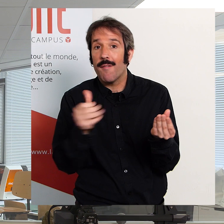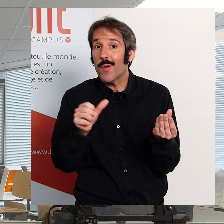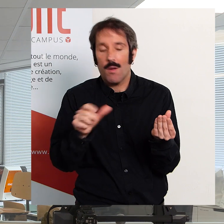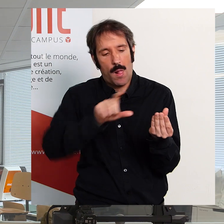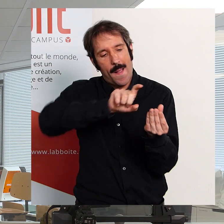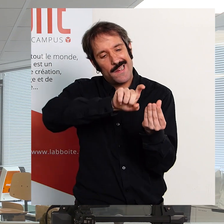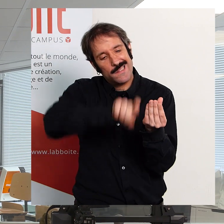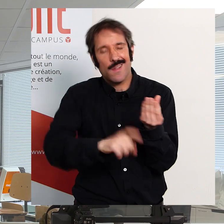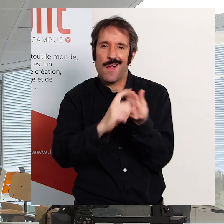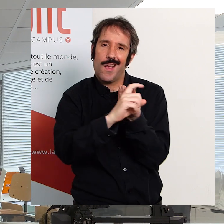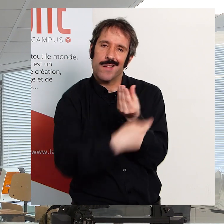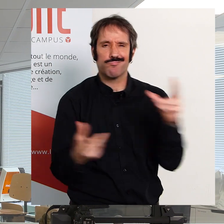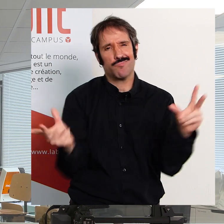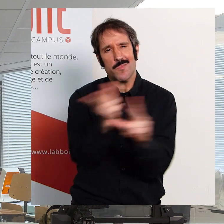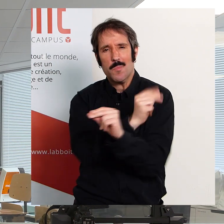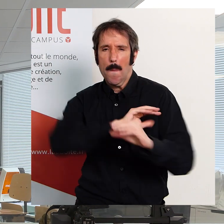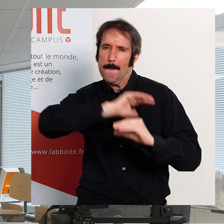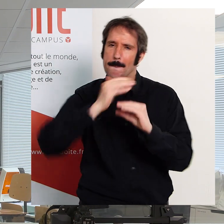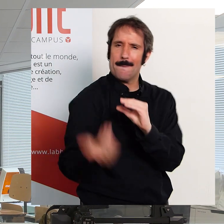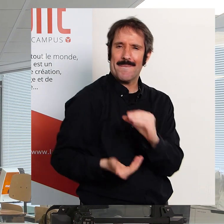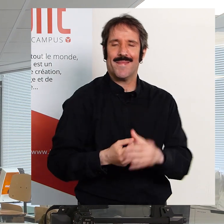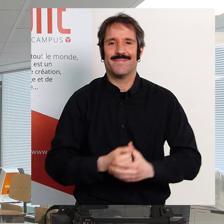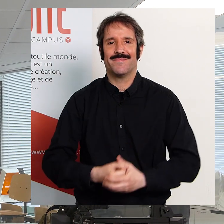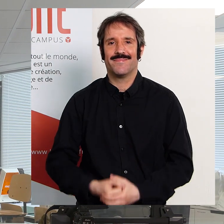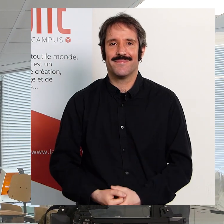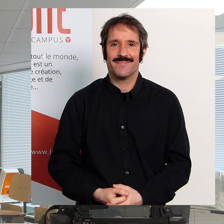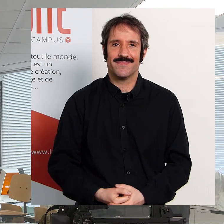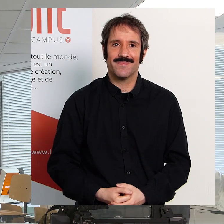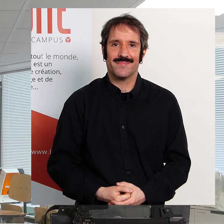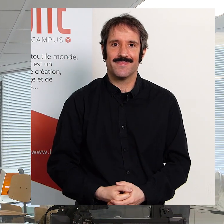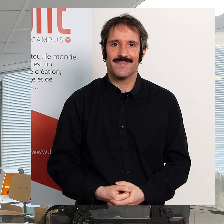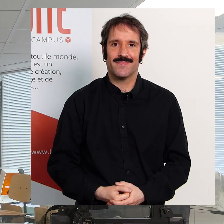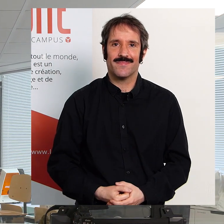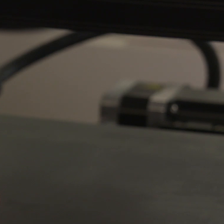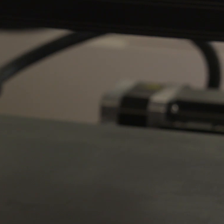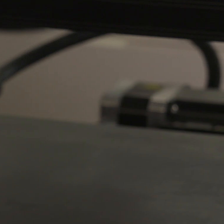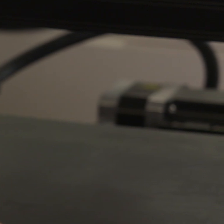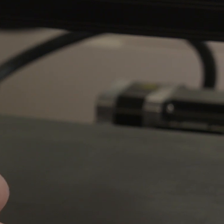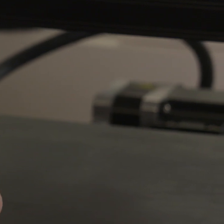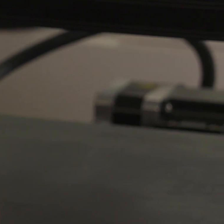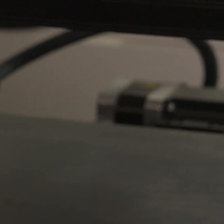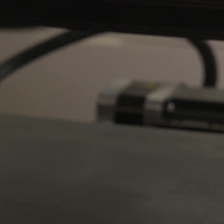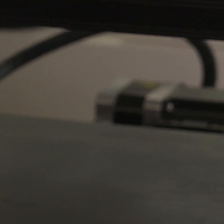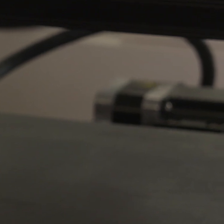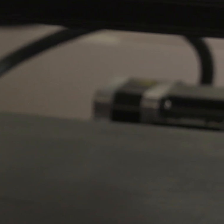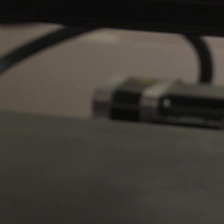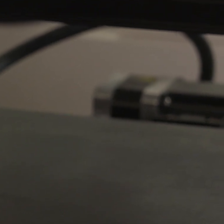les bords. Pour cela, vous pouvez utiliser un ébarbeur et venir racler la bordure pour la supprimer.